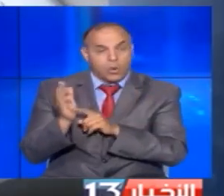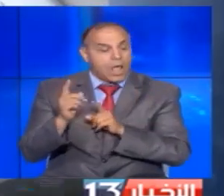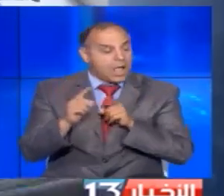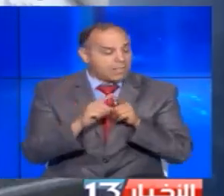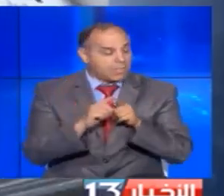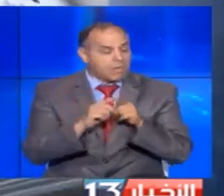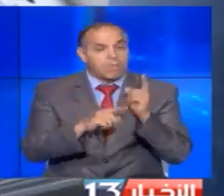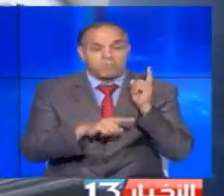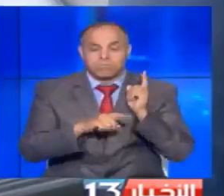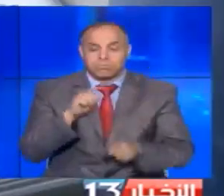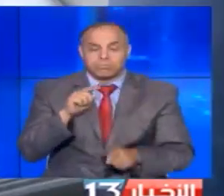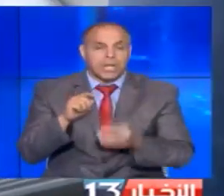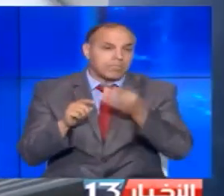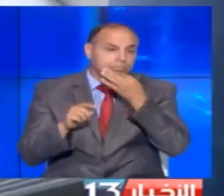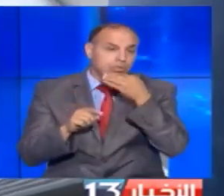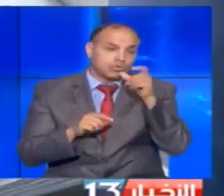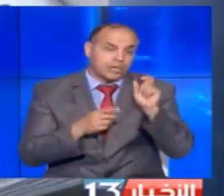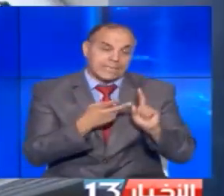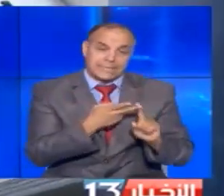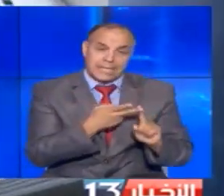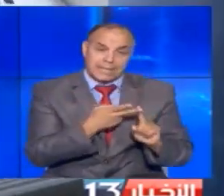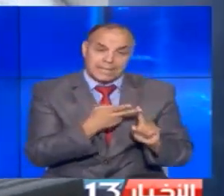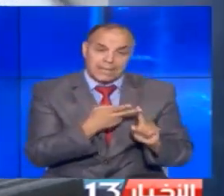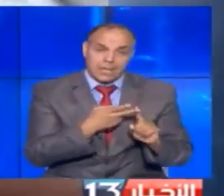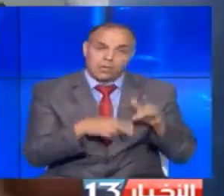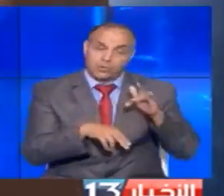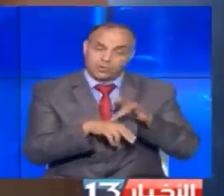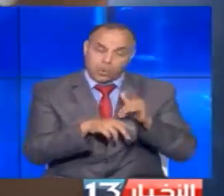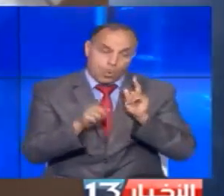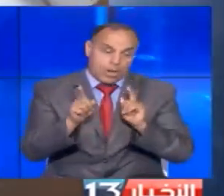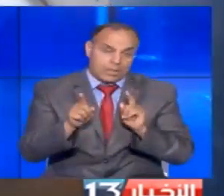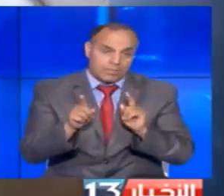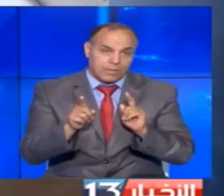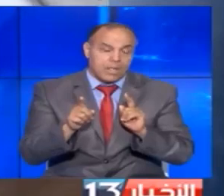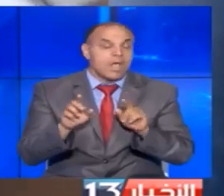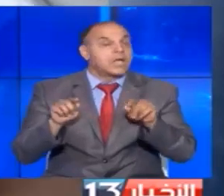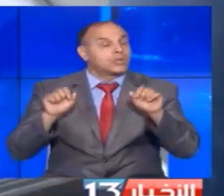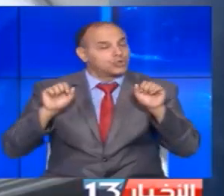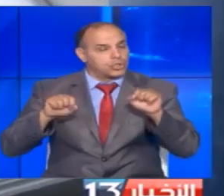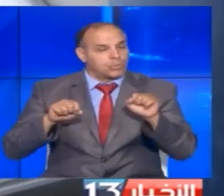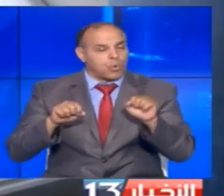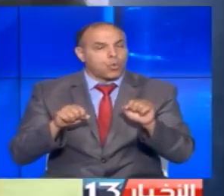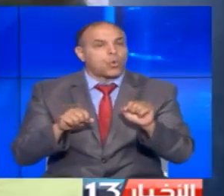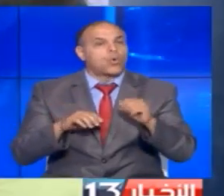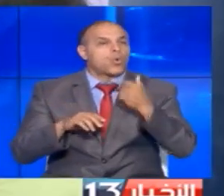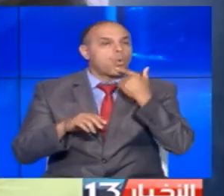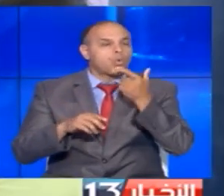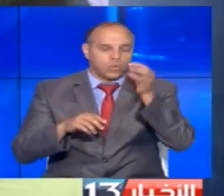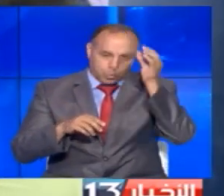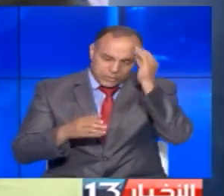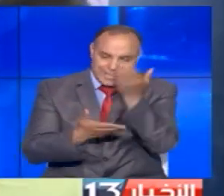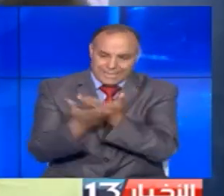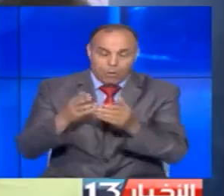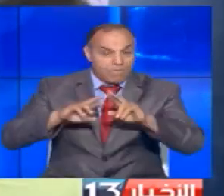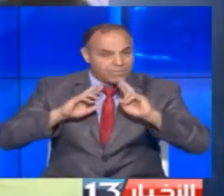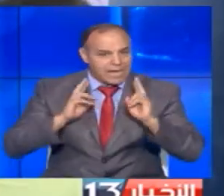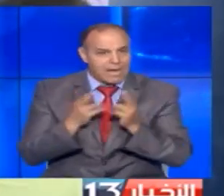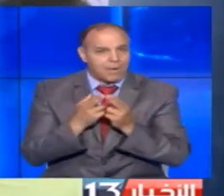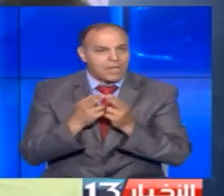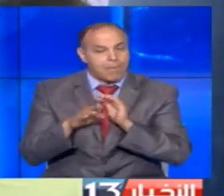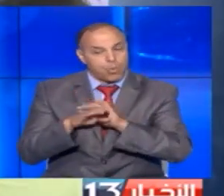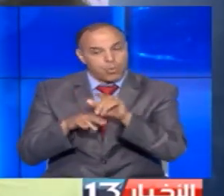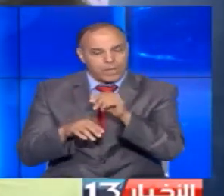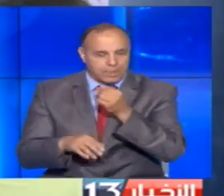منع كل اشكال الاستغلال التي يمكن ان يتعرض لها الاشخاص كما انه يدهم التنسيق الوطني والتعاون الدولي في هذا